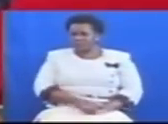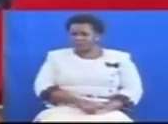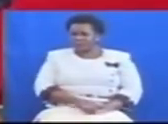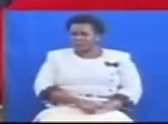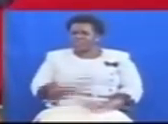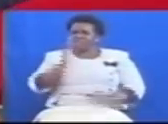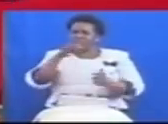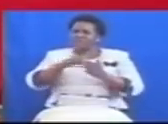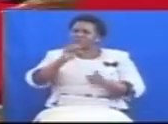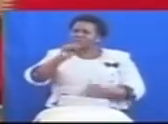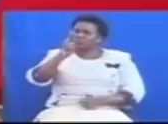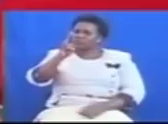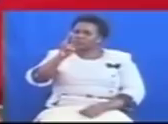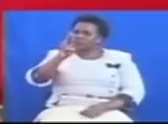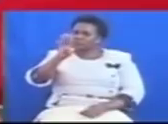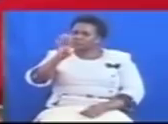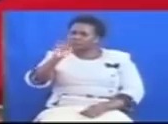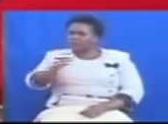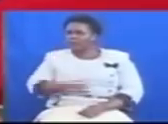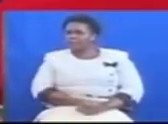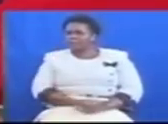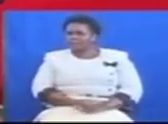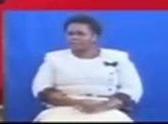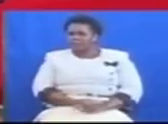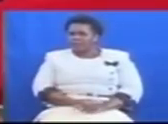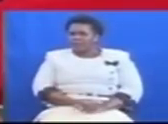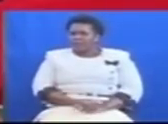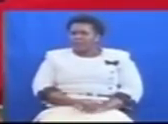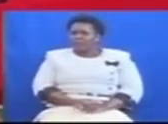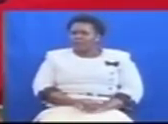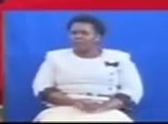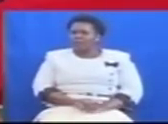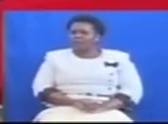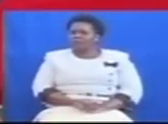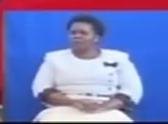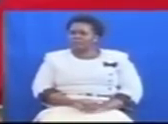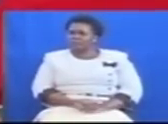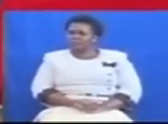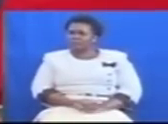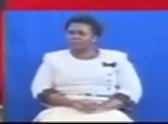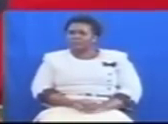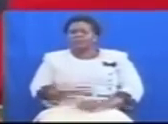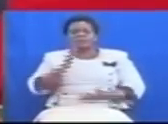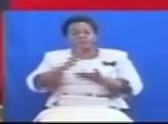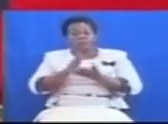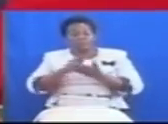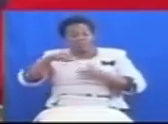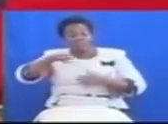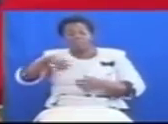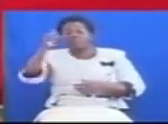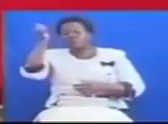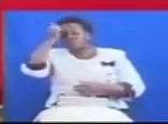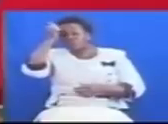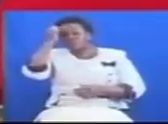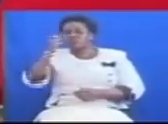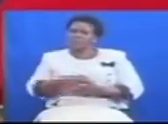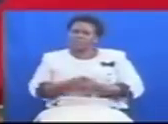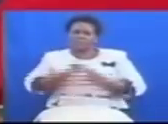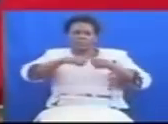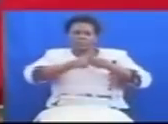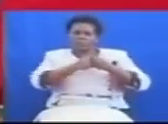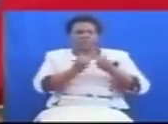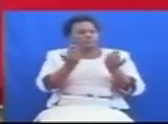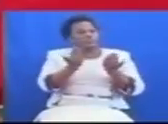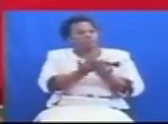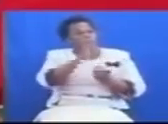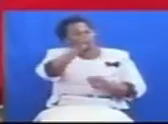Suba, na hii ni wilaya moja ilikuwa Tarime na Rorya imegawanywa hivi karibuni. Ni kweli eneo hili ni changamoto. Naomba wananchi wa Rorya, wa Mara na wa Tanzania wote waendelee kuamini